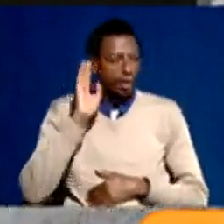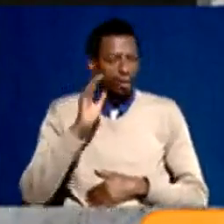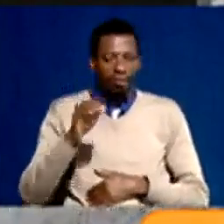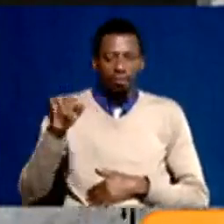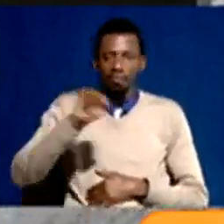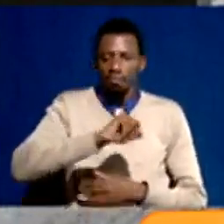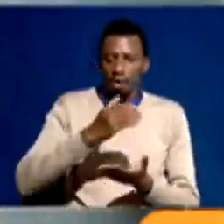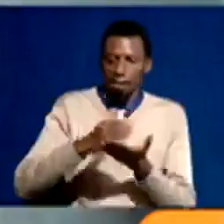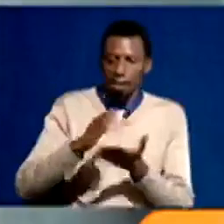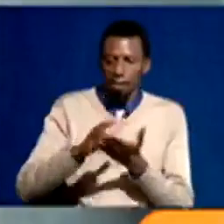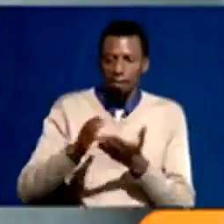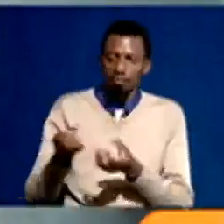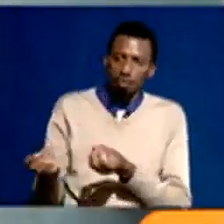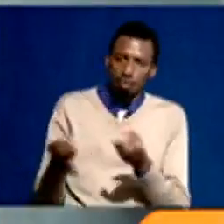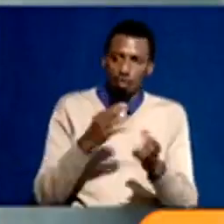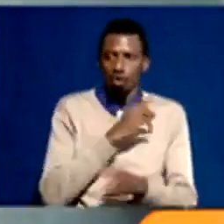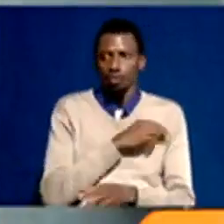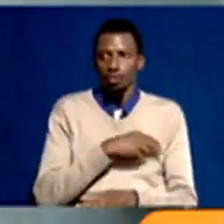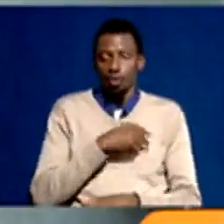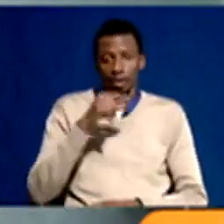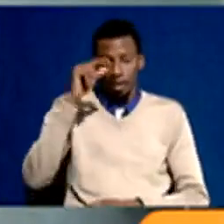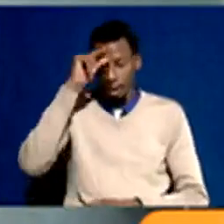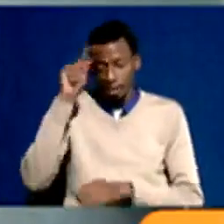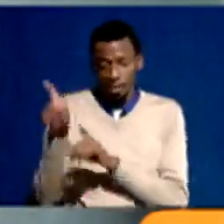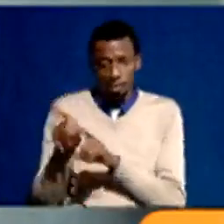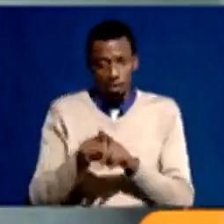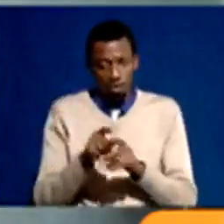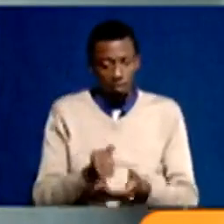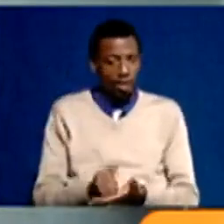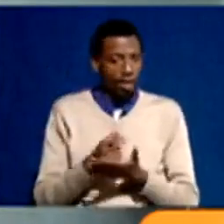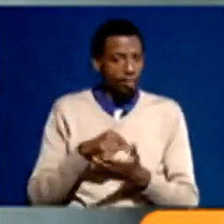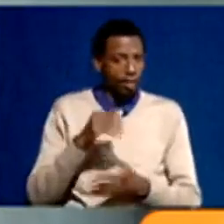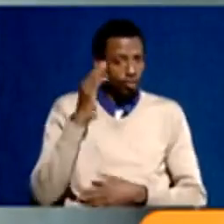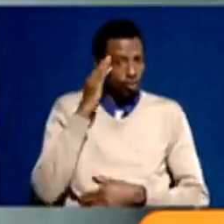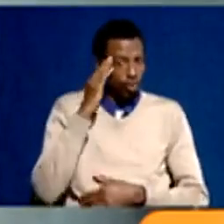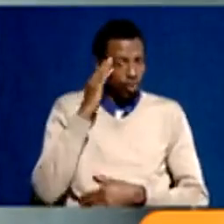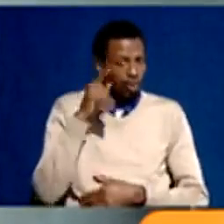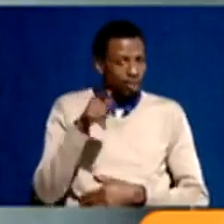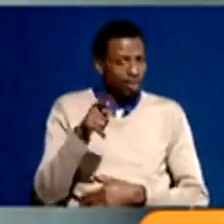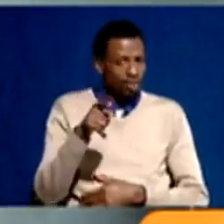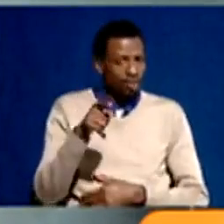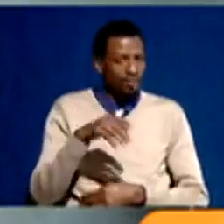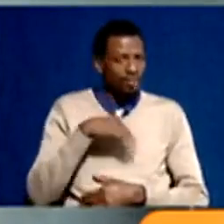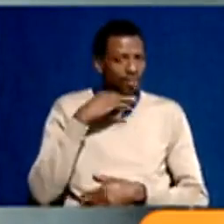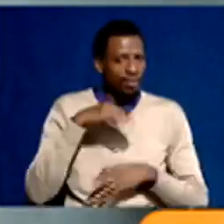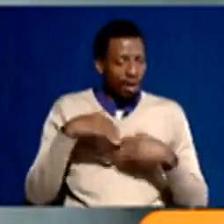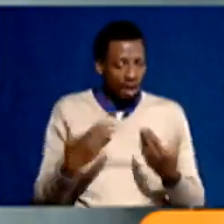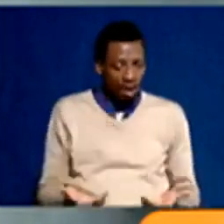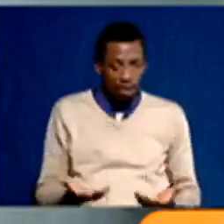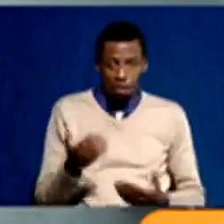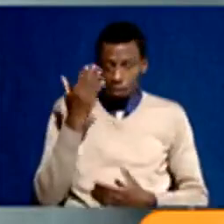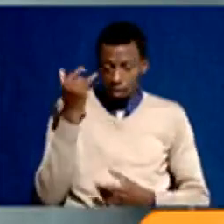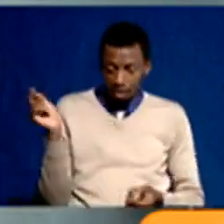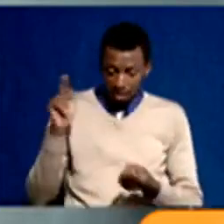kumpeleka hospitali. Serikali pia tusaidie kufichua kiini haswa cha kifo cha huyu mwenda zake. Sababu kusema kweli, paka